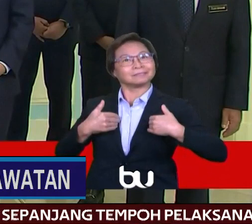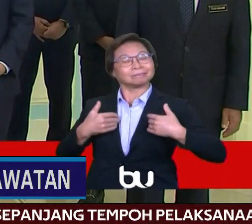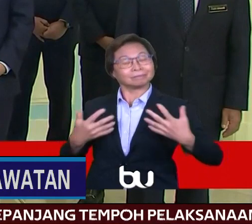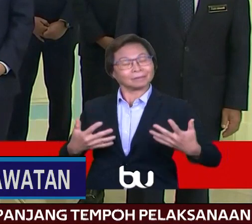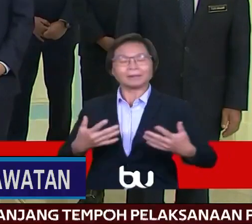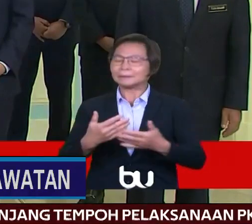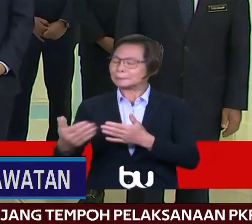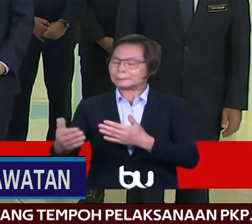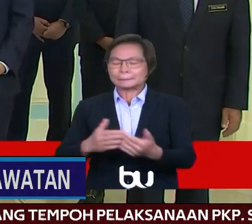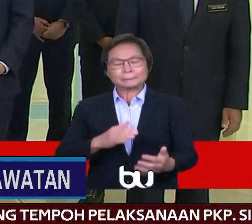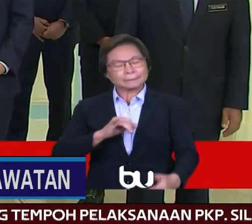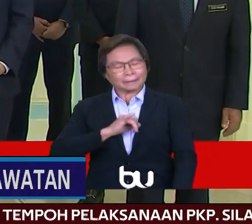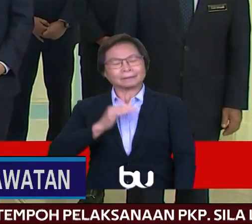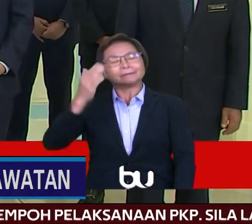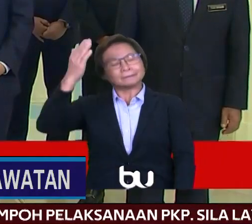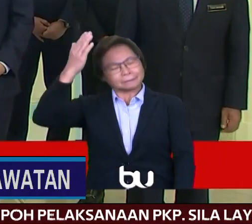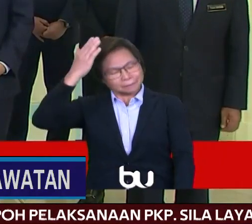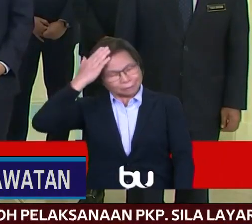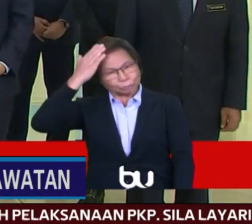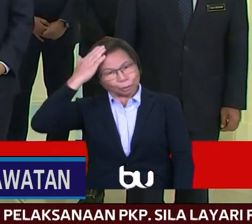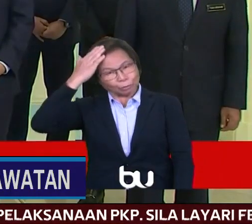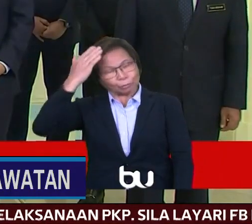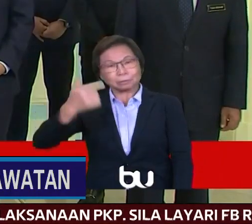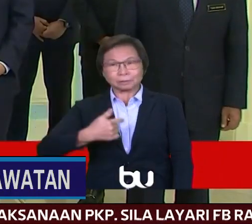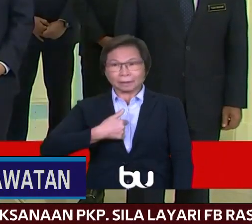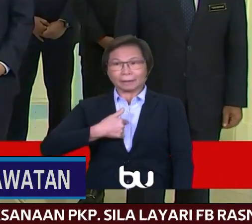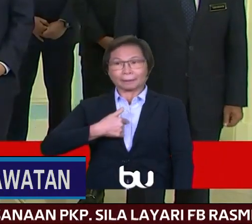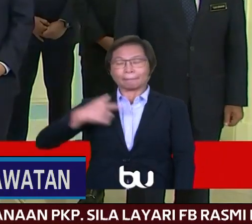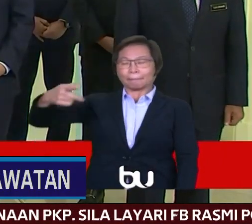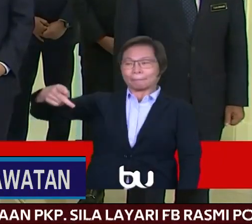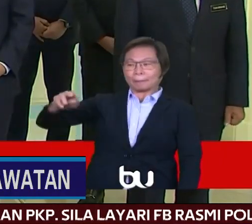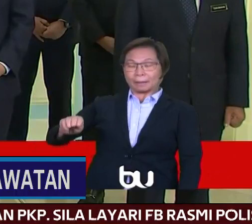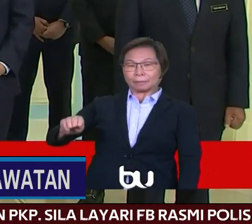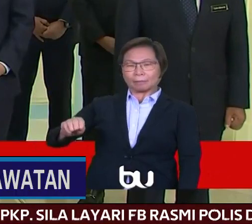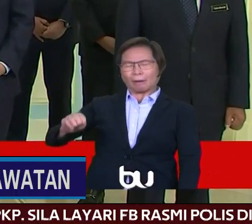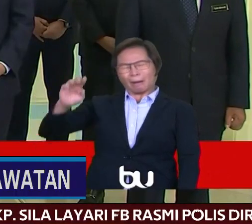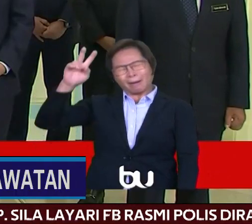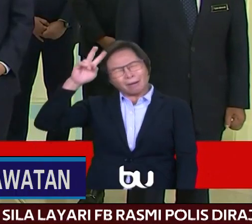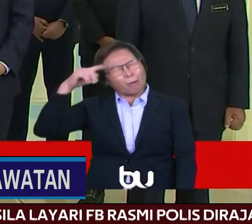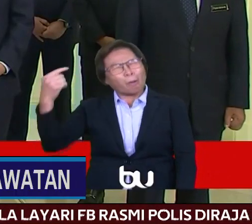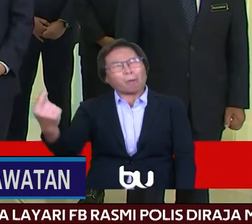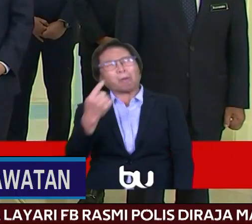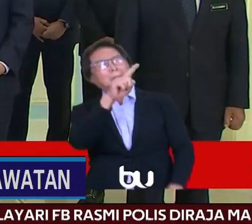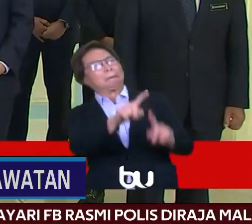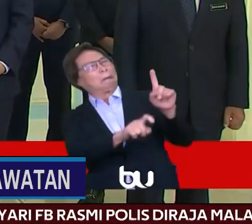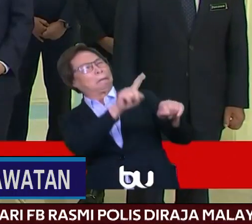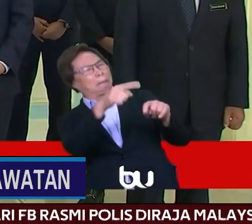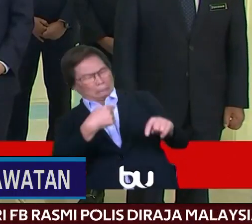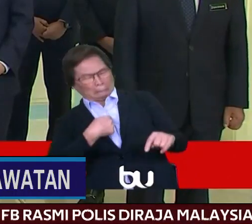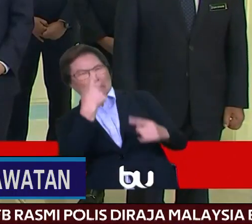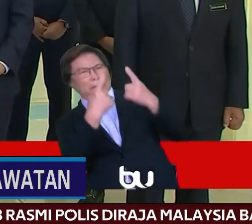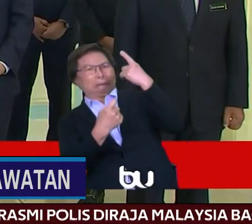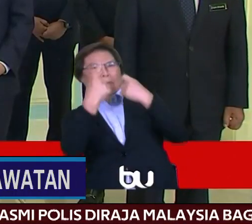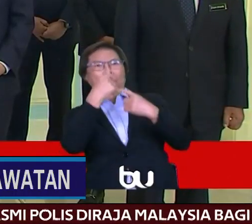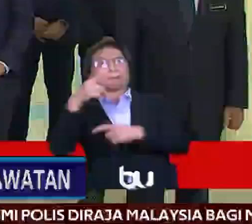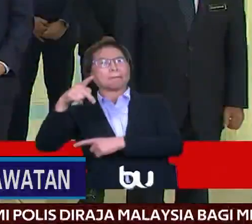Namun saya juga sedar bahawa kedudukan saya sebagai Perdana Menteri seringkali dipersoalkan. Dalam perutusan ini